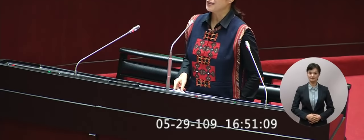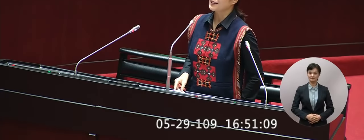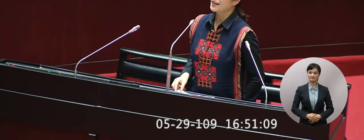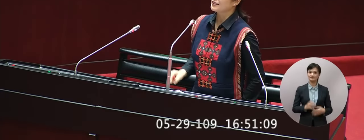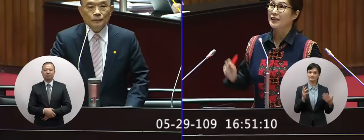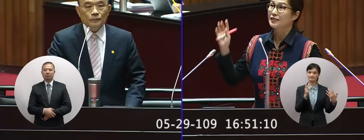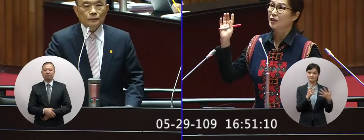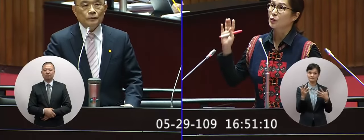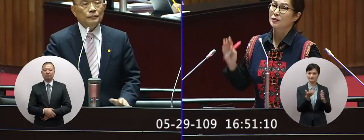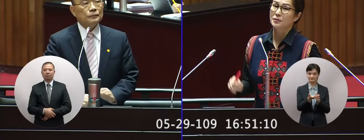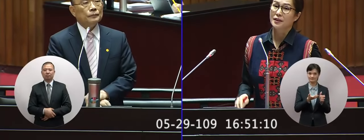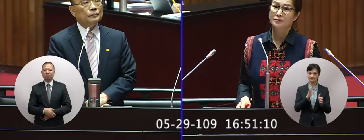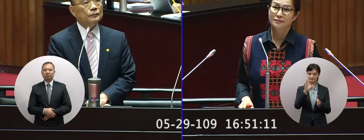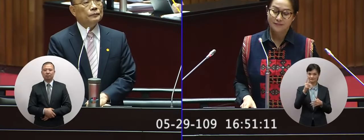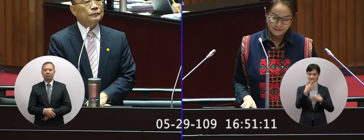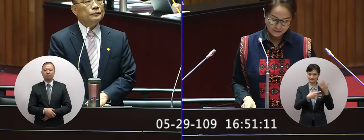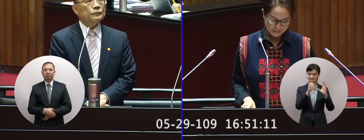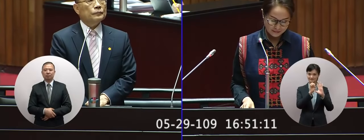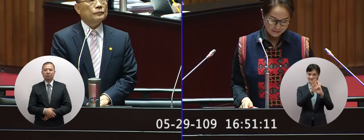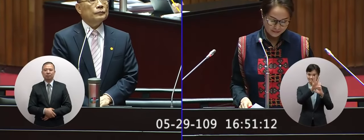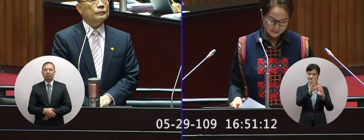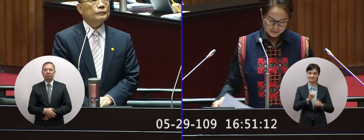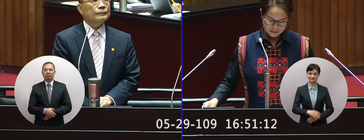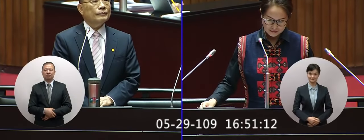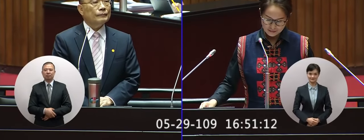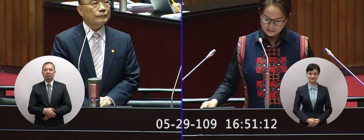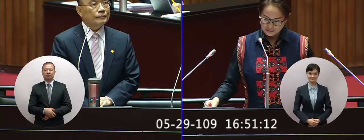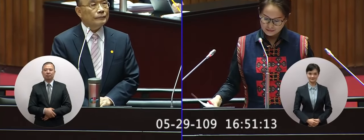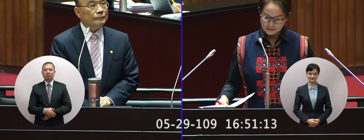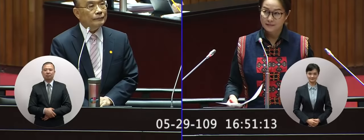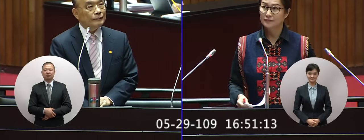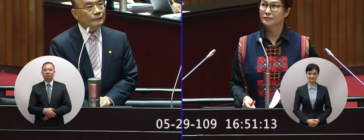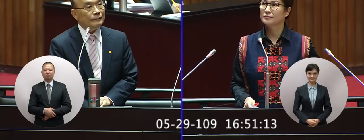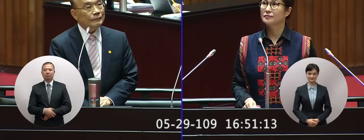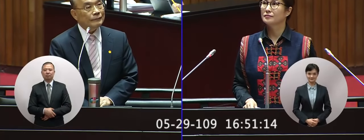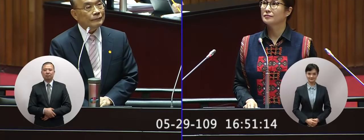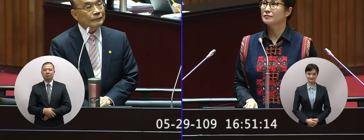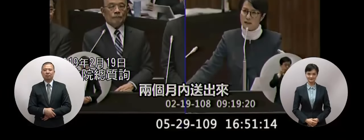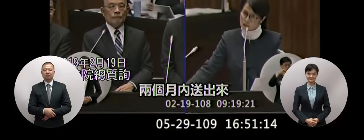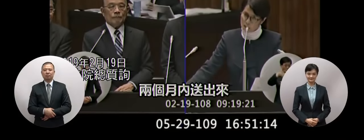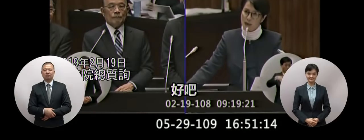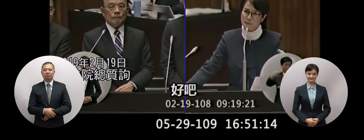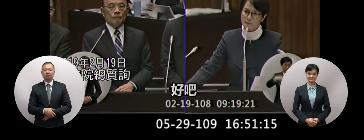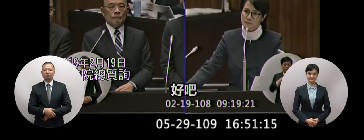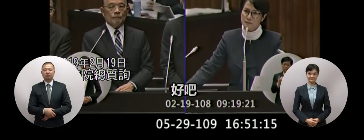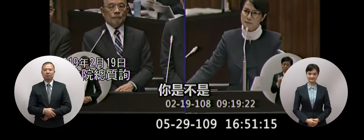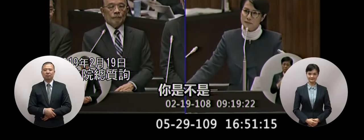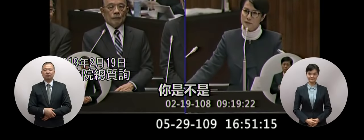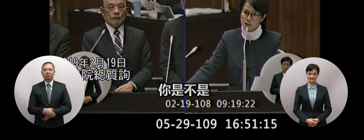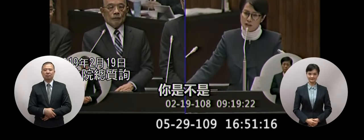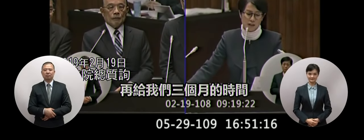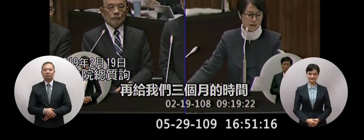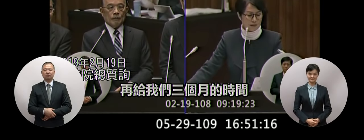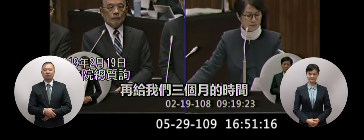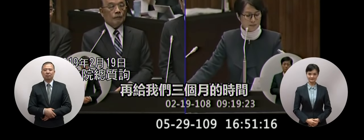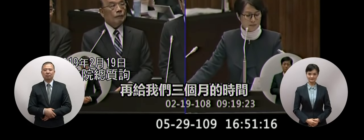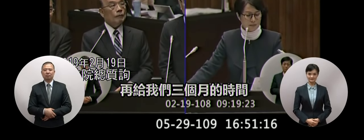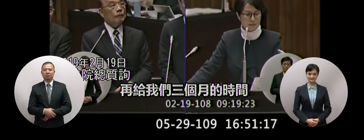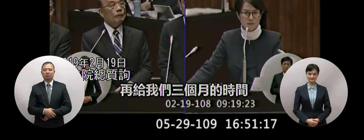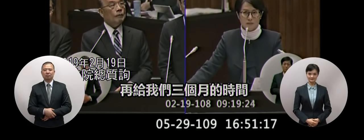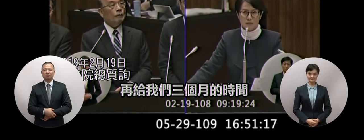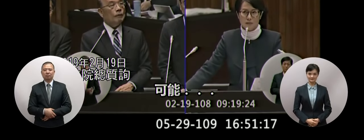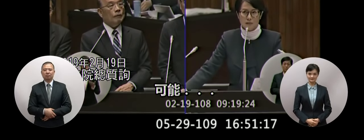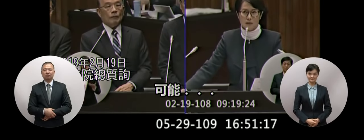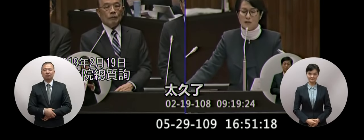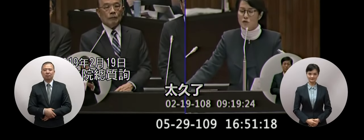呢，我们先来看一下一小段影片。圆明会，你的学校法两个月内送出来，好吧？ 也是不是？ 谢谢。 再给我们